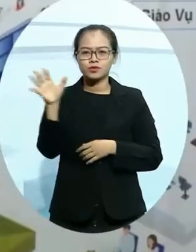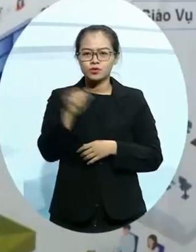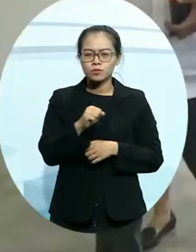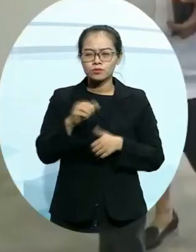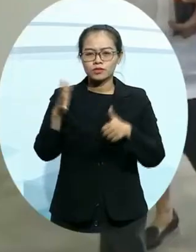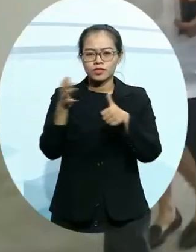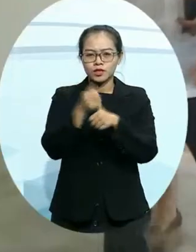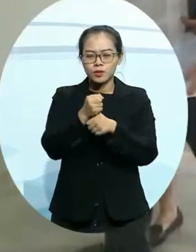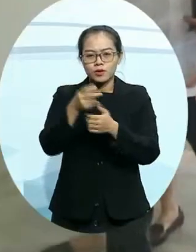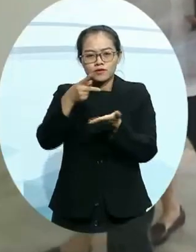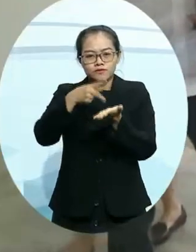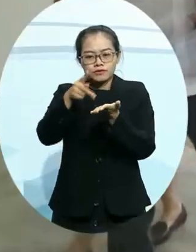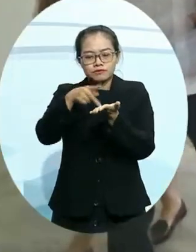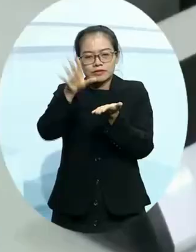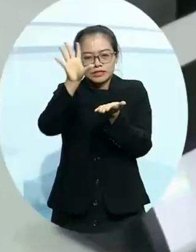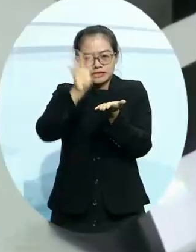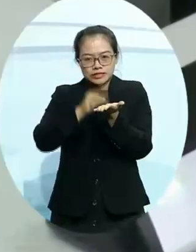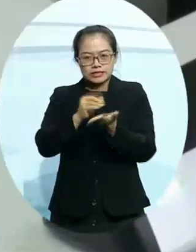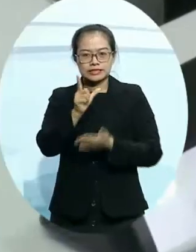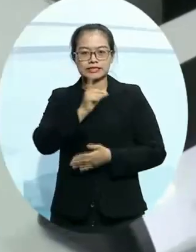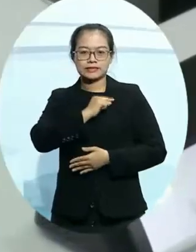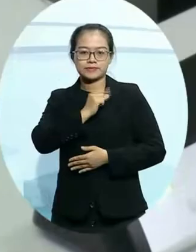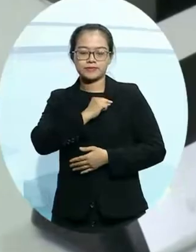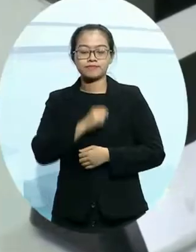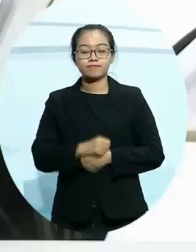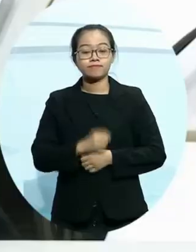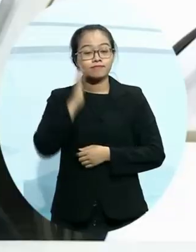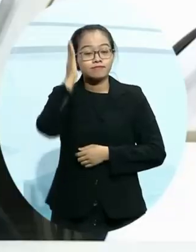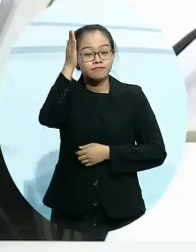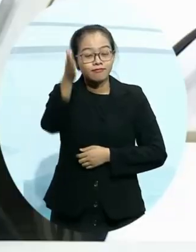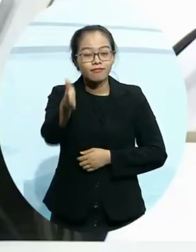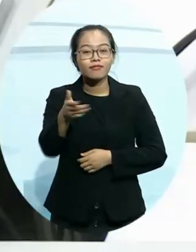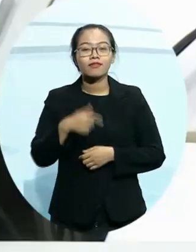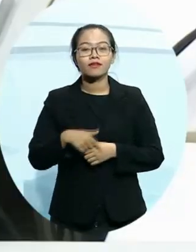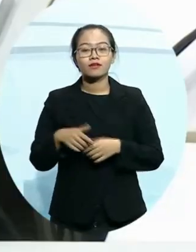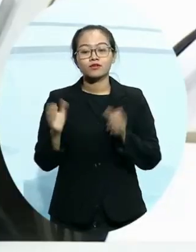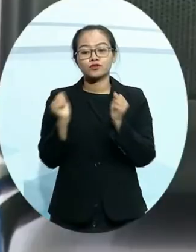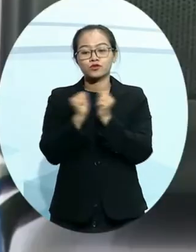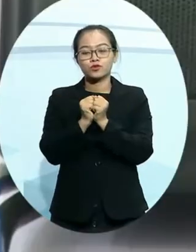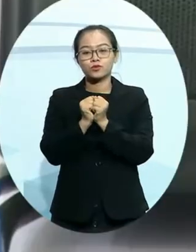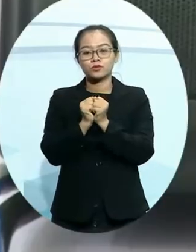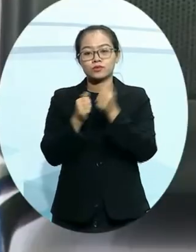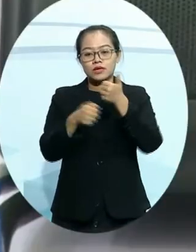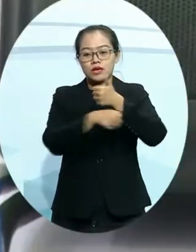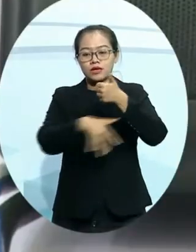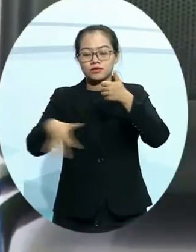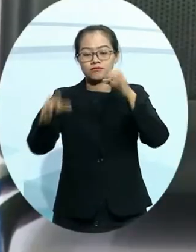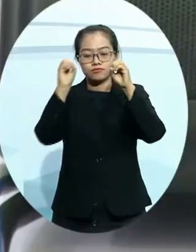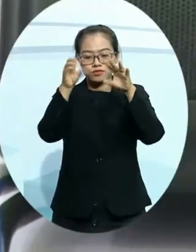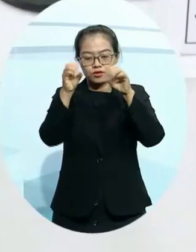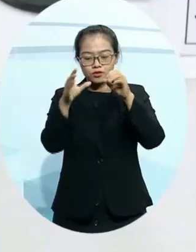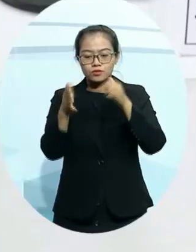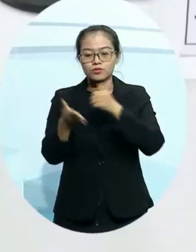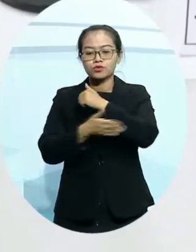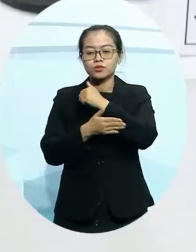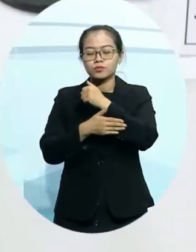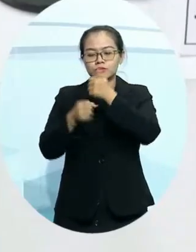cái chi phí nhất. Thời gian tới, đơn vị mong muốn đồng hành cùng hệ thống giáo dục, giúp ngành giáo dục thực hiện chuyển đổi số,